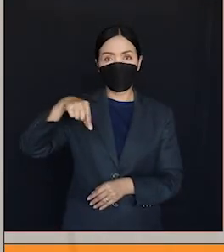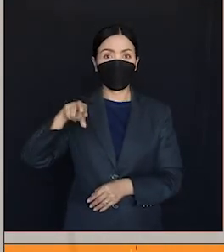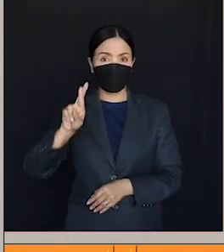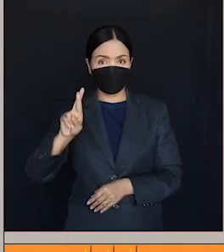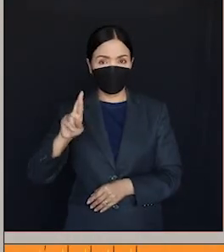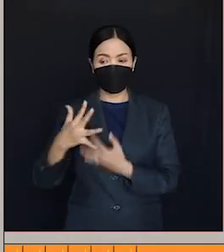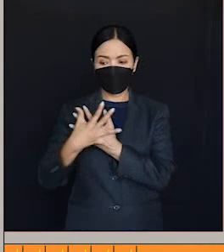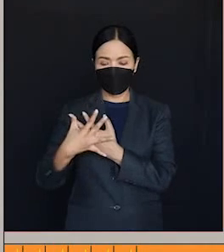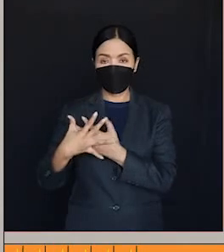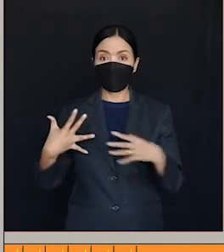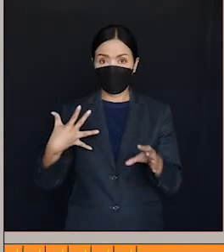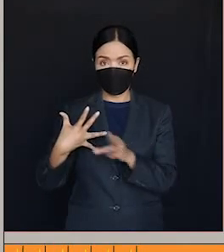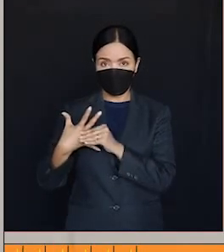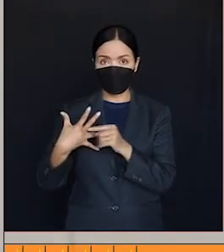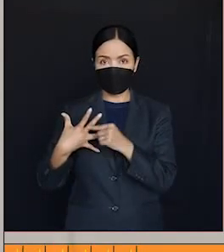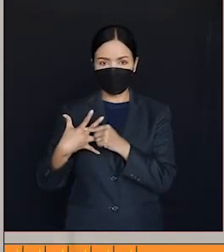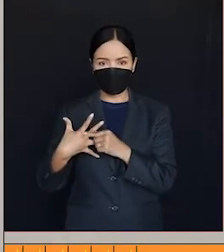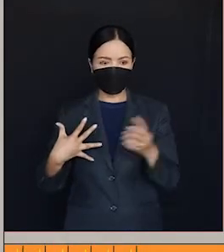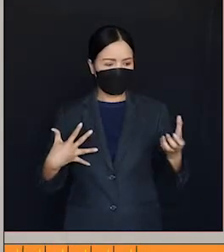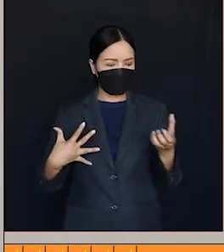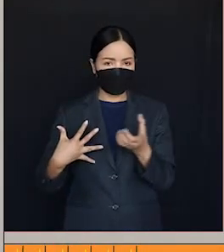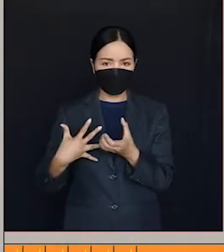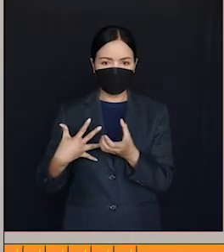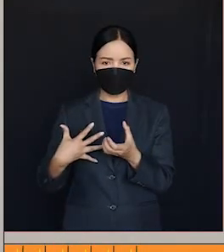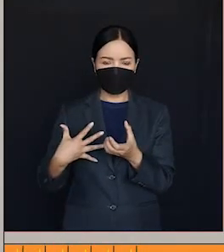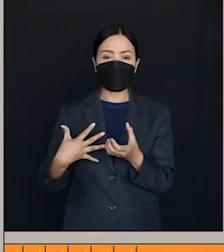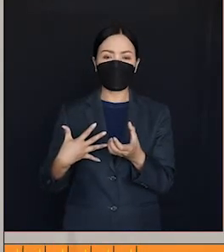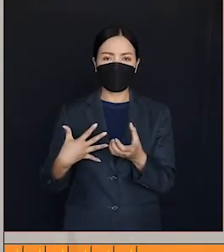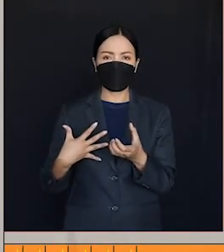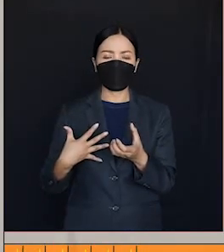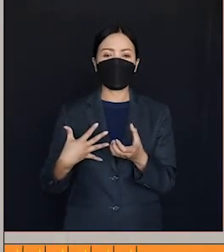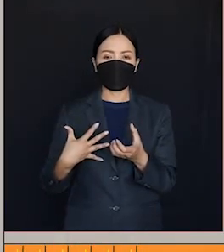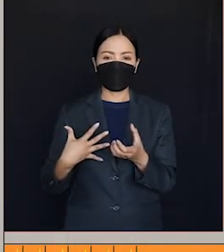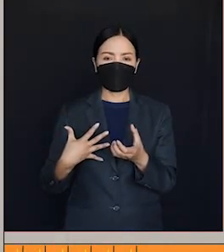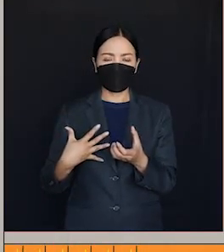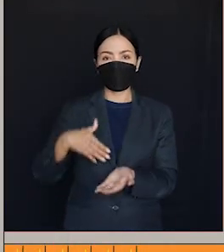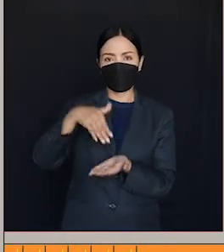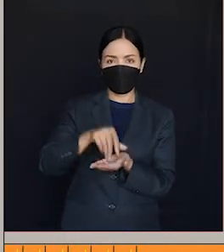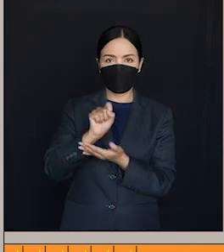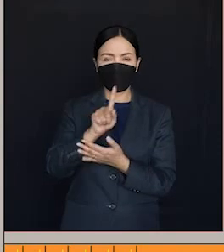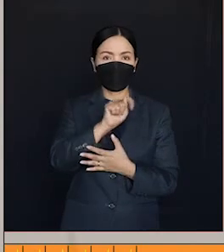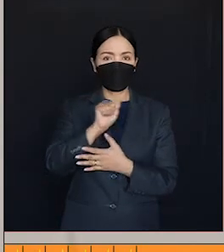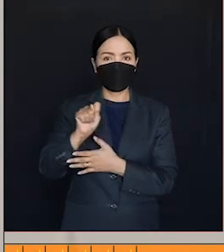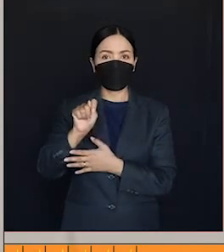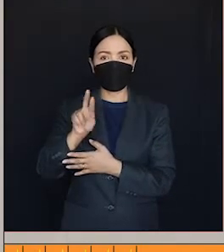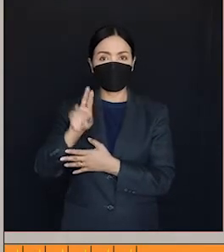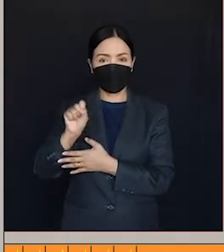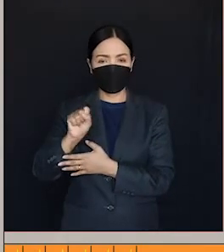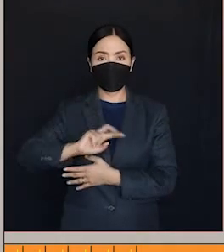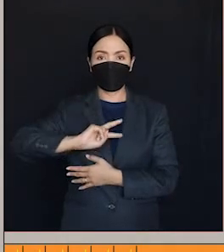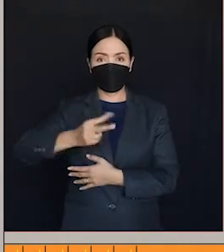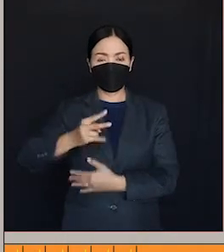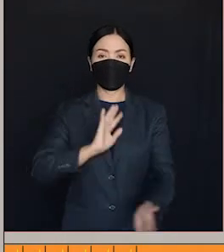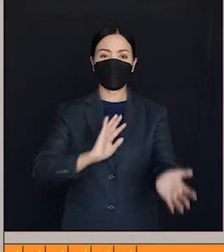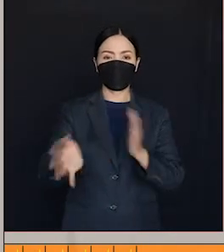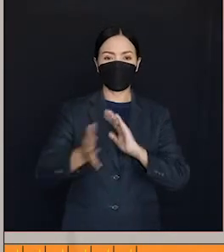ะคะจากนั้นนะคะอันนี้ต้องใช้คนนะคะก็คือศูนย์ TTRS เรามีล่ามใช่ไหม